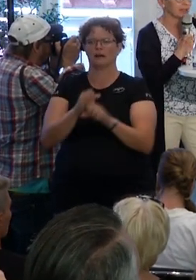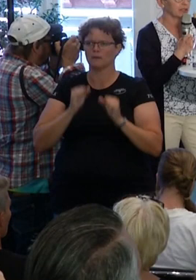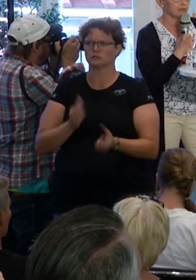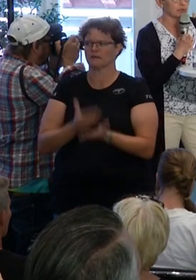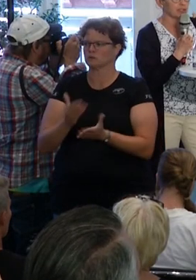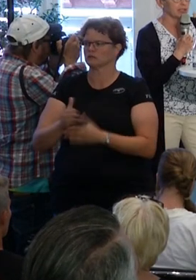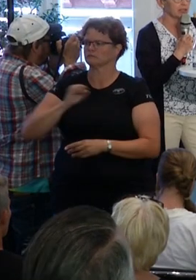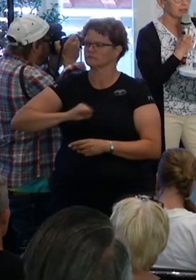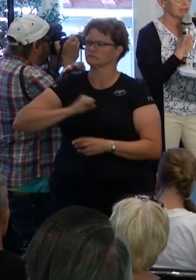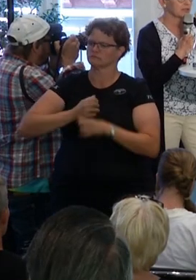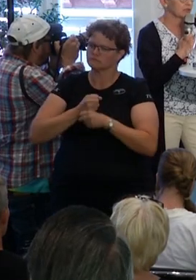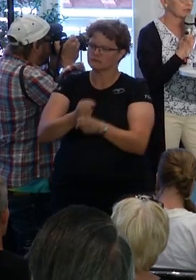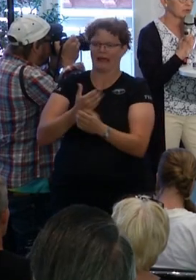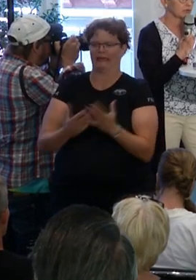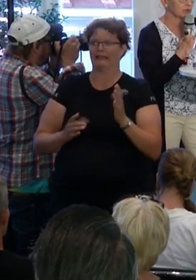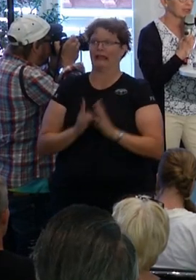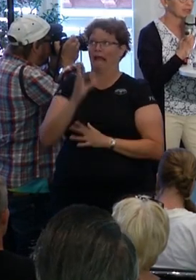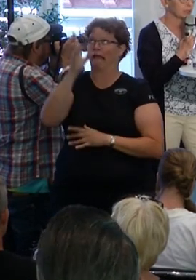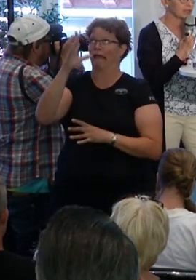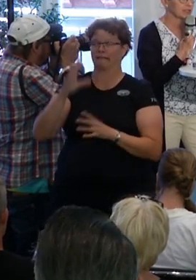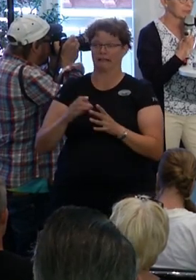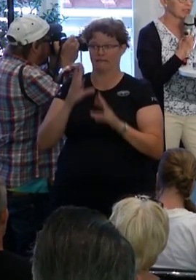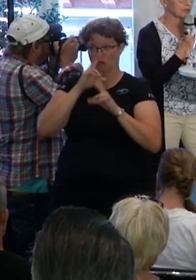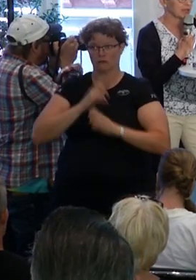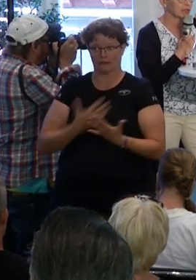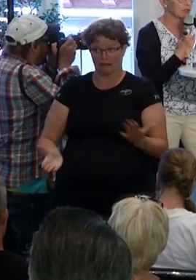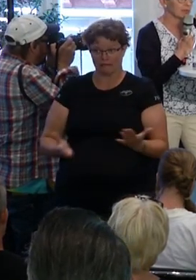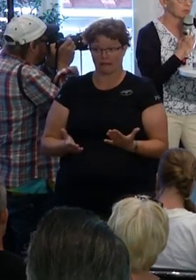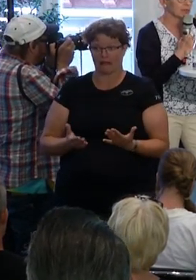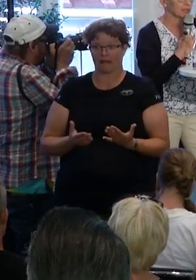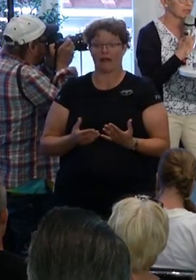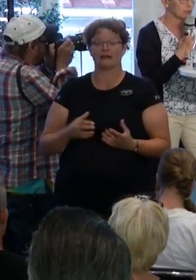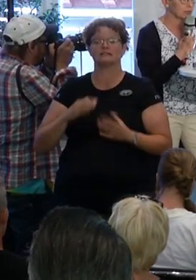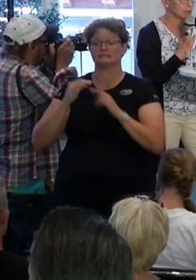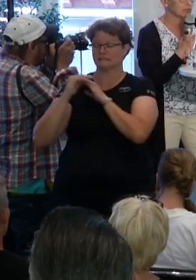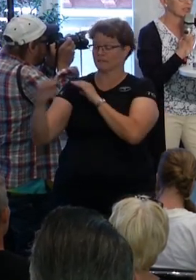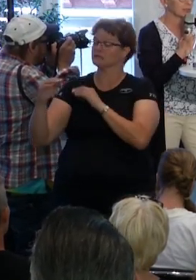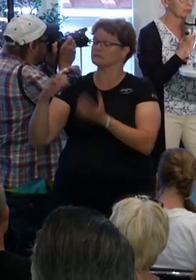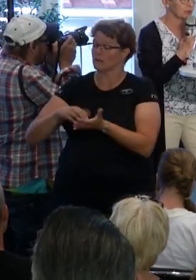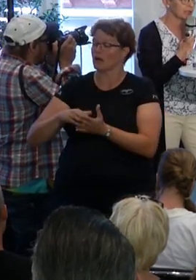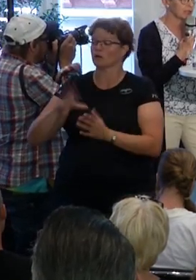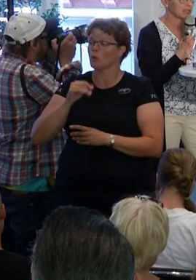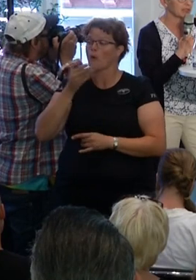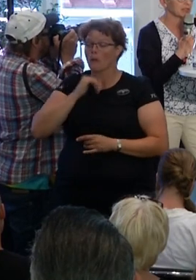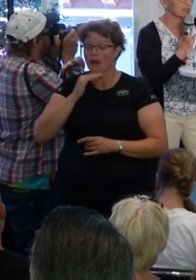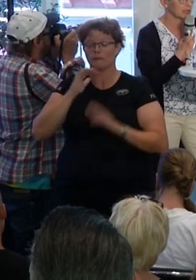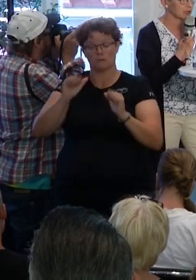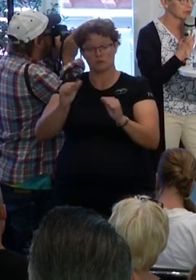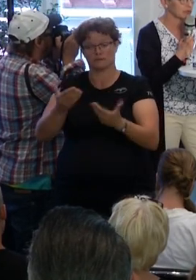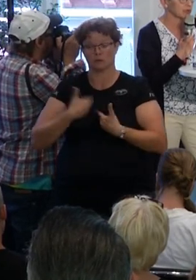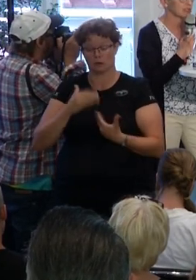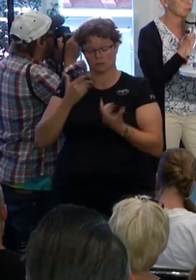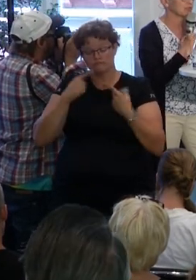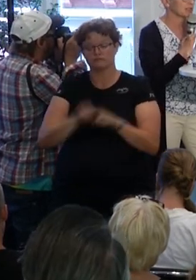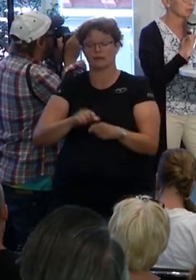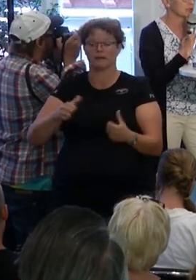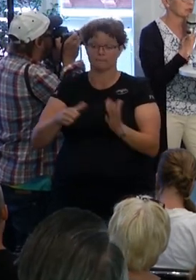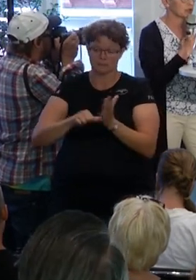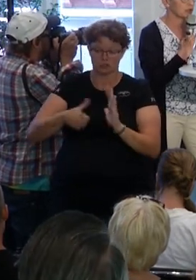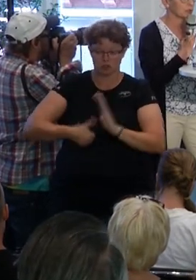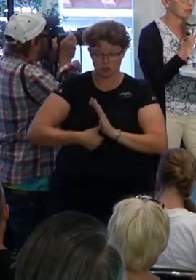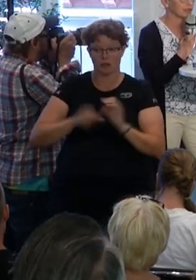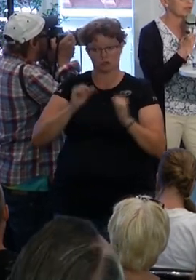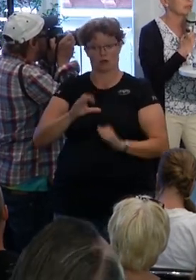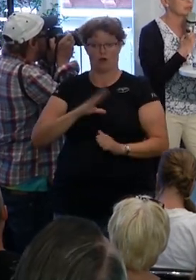inte raketforskning. Alltså för att få till ett jämlikt samhälle så handlar det om att ungarna ska gå ut med godkända betyg, att det ska finnas ett arbete och försörja sig på att vi ska bygga